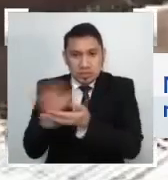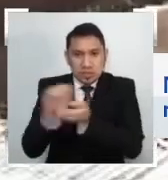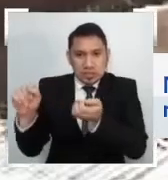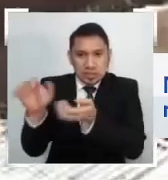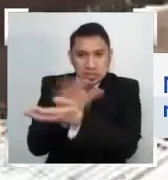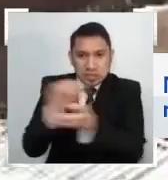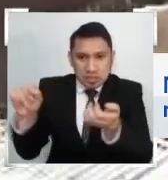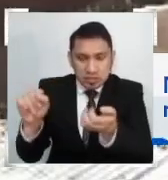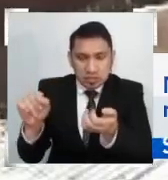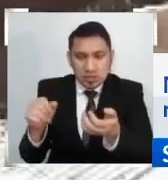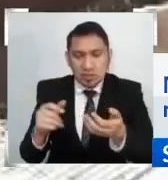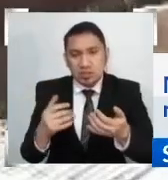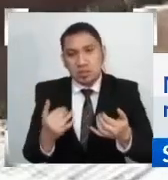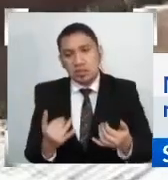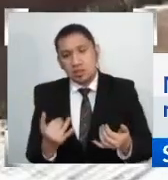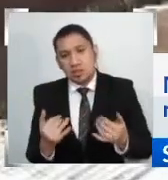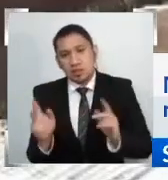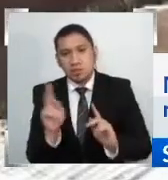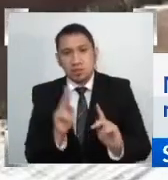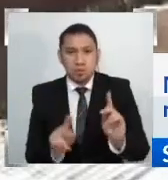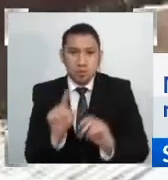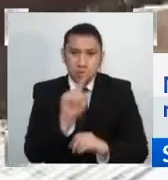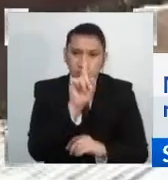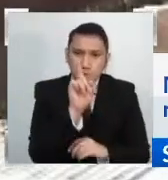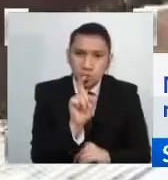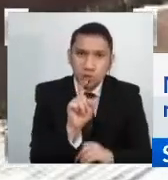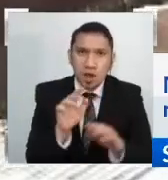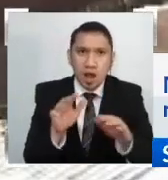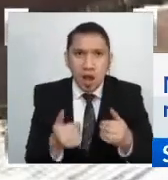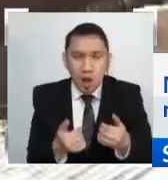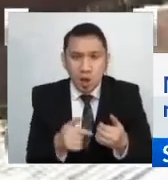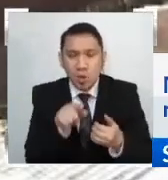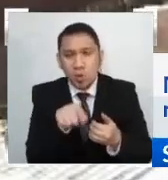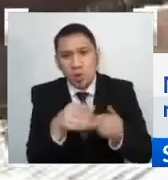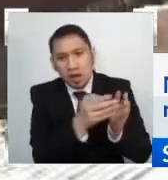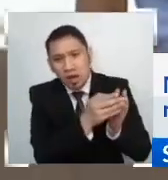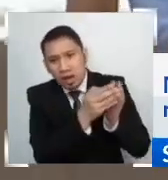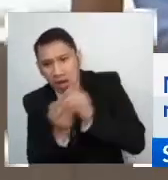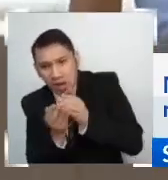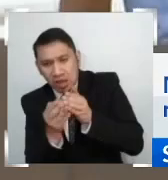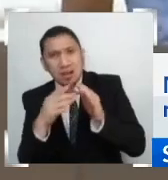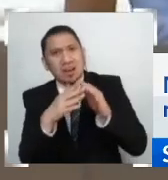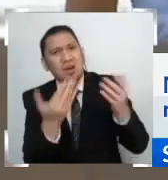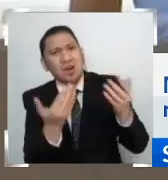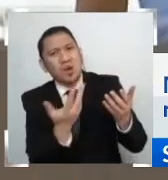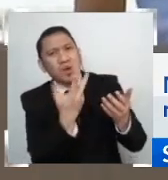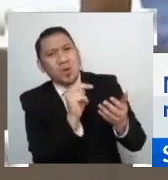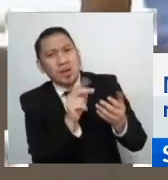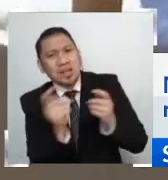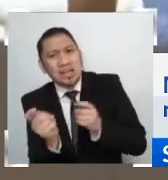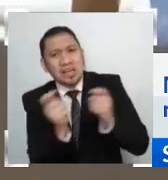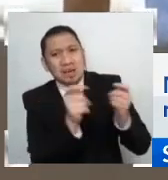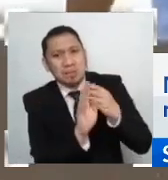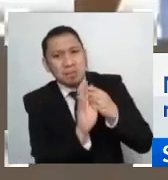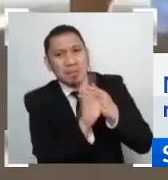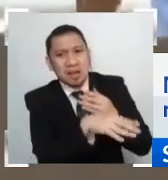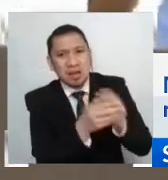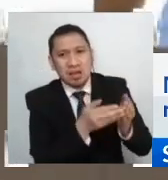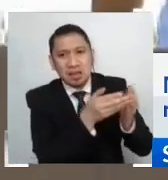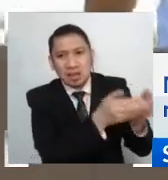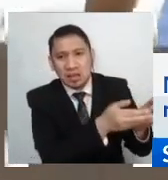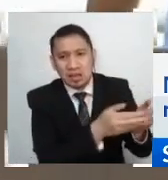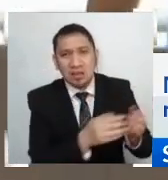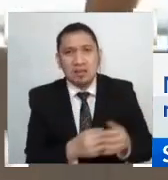residente, hanggang kailan mananatili ang barkong ito sa harapan ng kanilang mga bahay? Pinagpad kami ng hangin dito, dito naman kami.